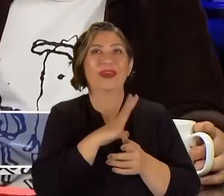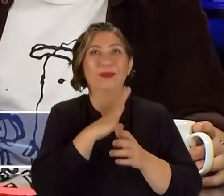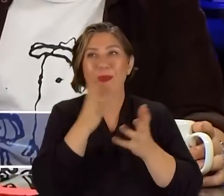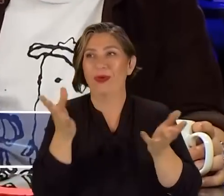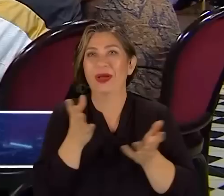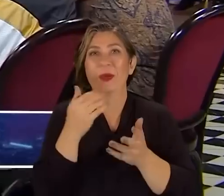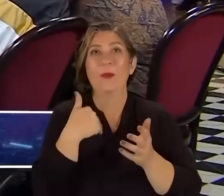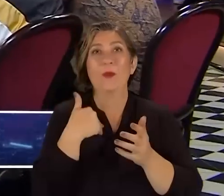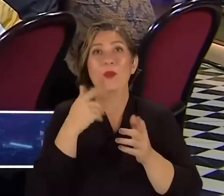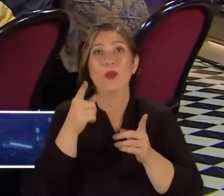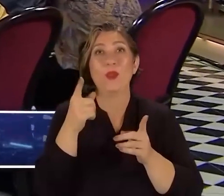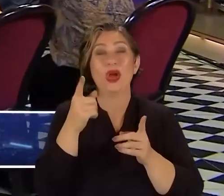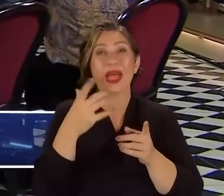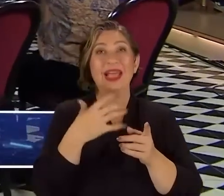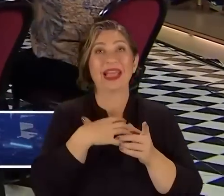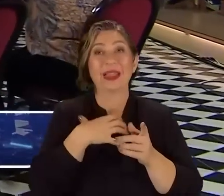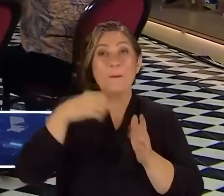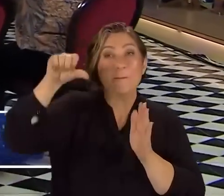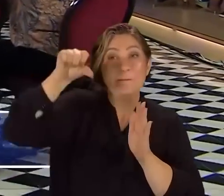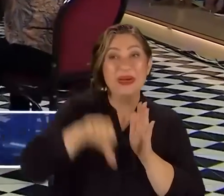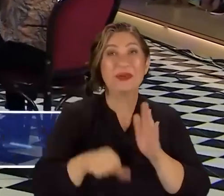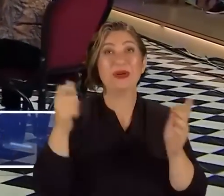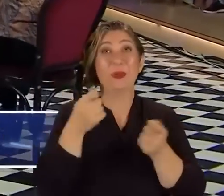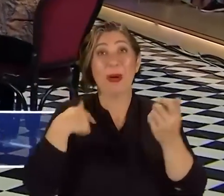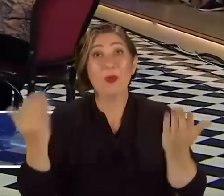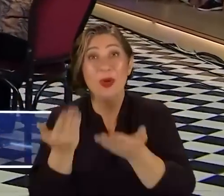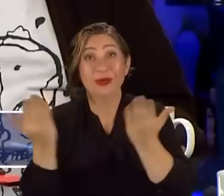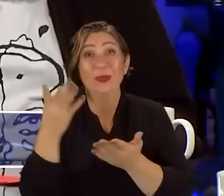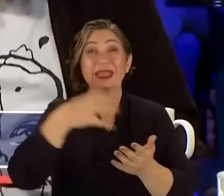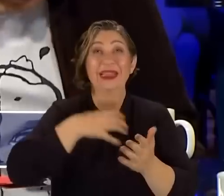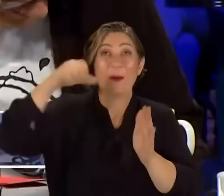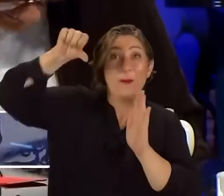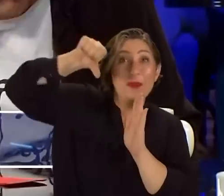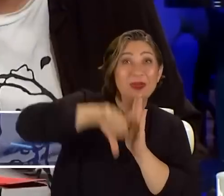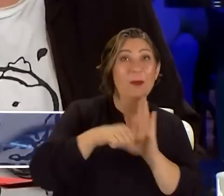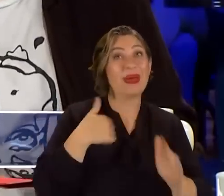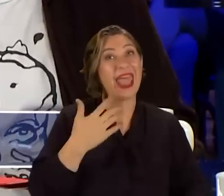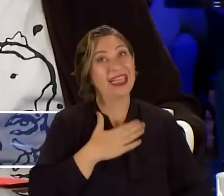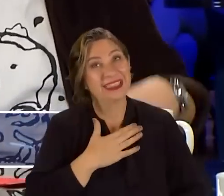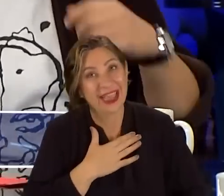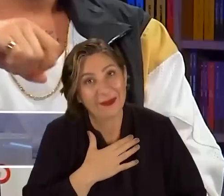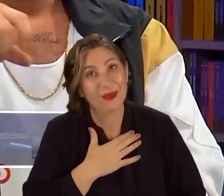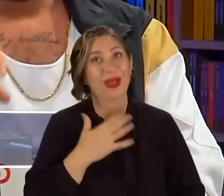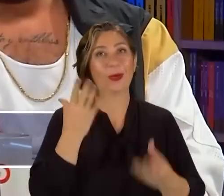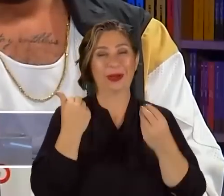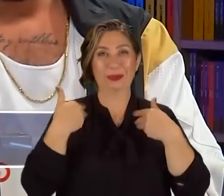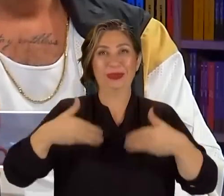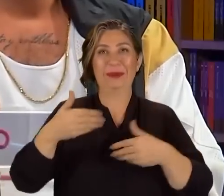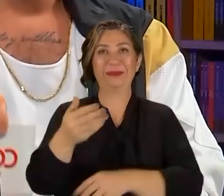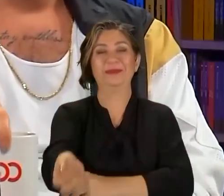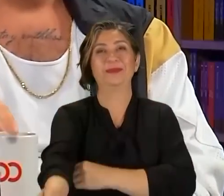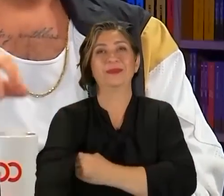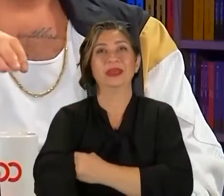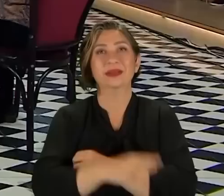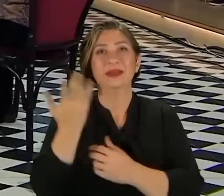yani band ben övüp duruyorum. Bunlar kendilerini batırmaya çalışıyorlar. Ben de estağfurullah olarak bulunuyorum burada.